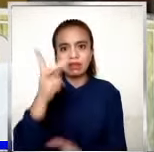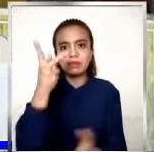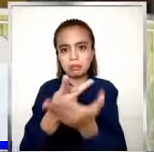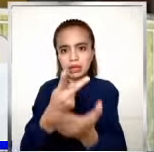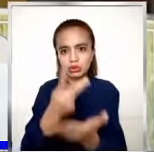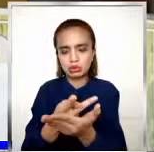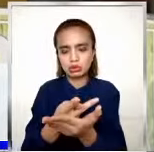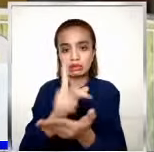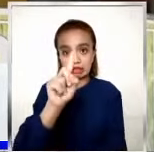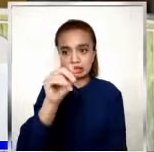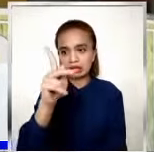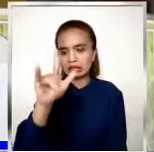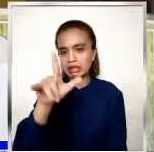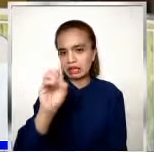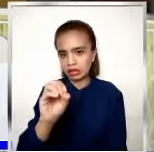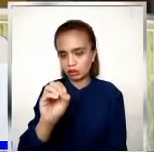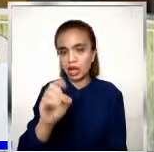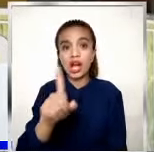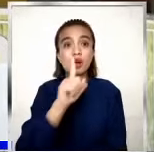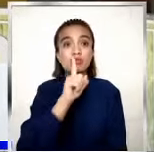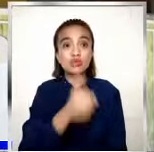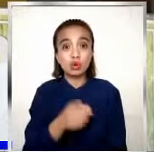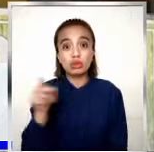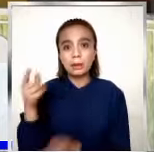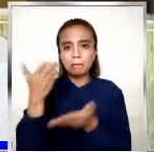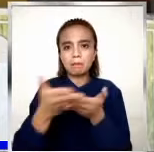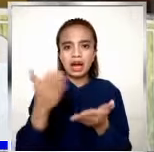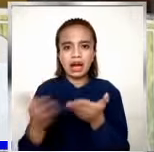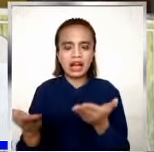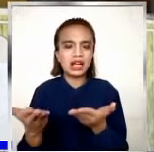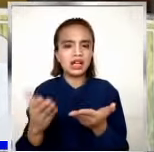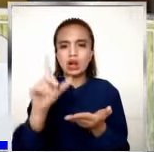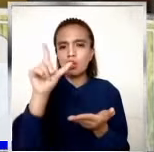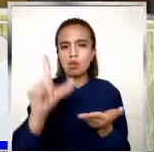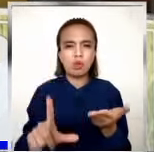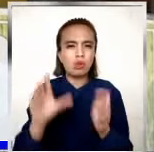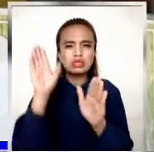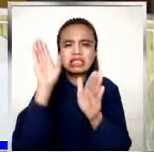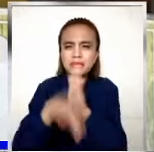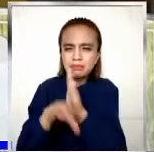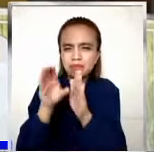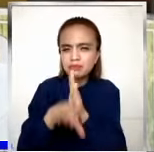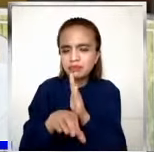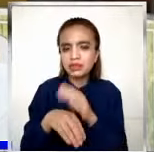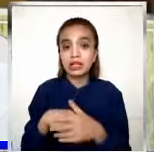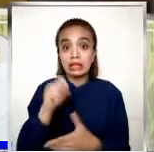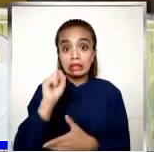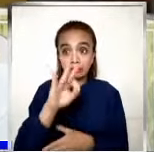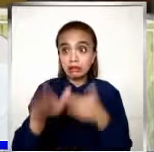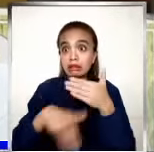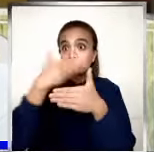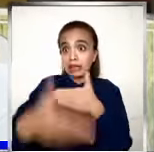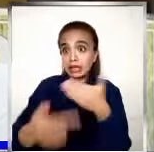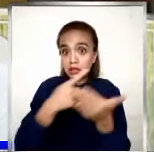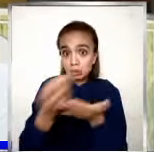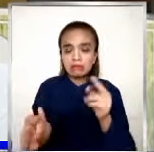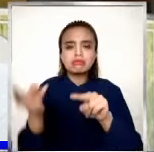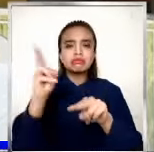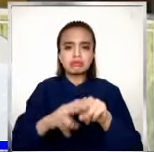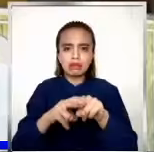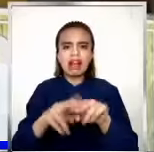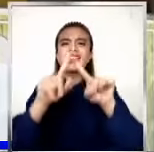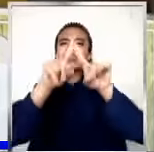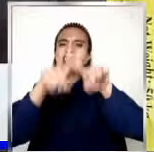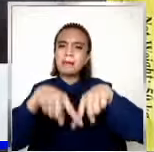retailers, nabili raw kasi nila ito sa mababang presyo. Kung magtataas ito sa mga susunod na linggo, depende na raw sa magiging presyo sa kanila